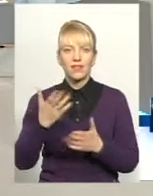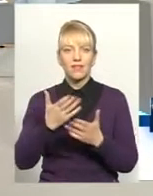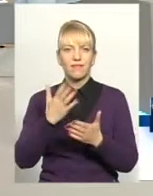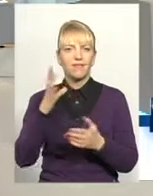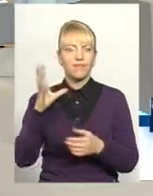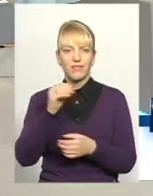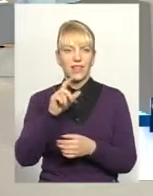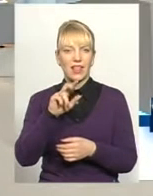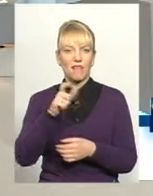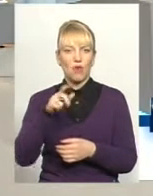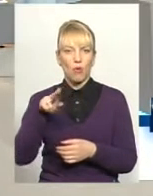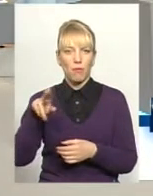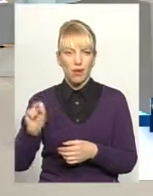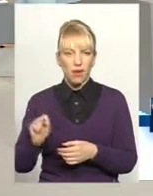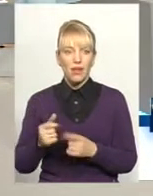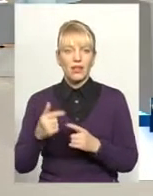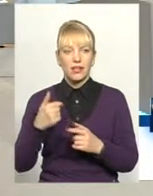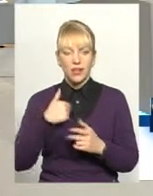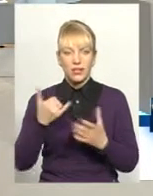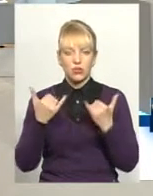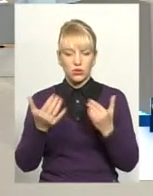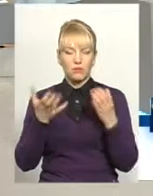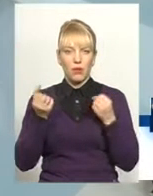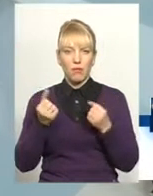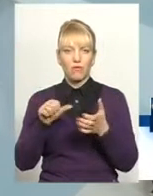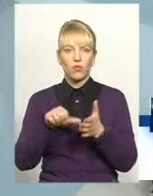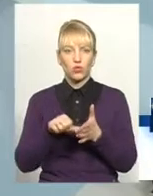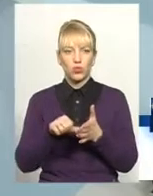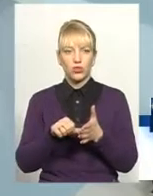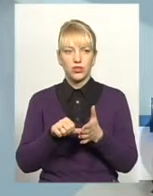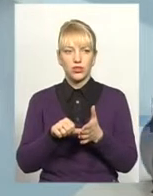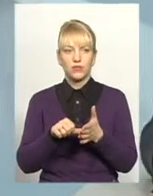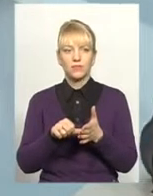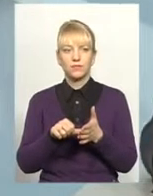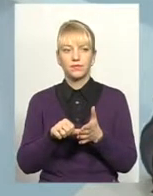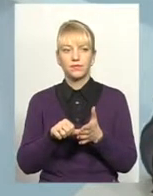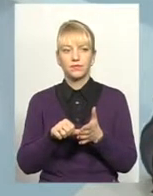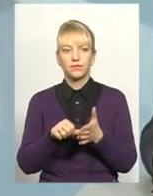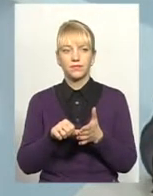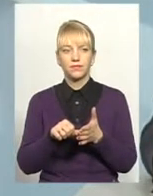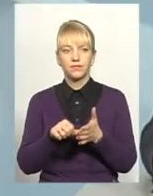от мене, я приймав участь в,